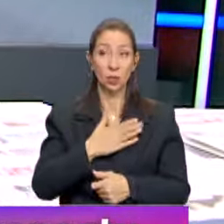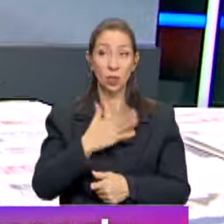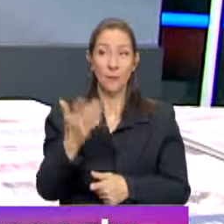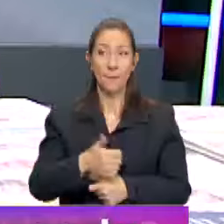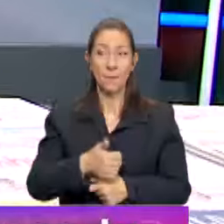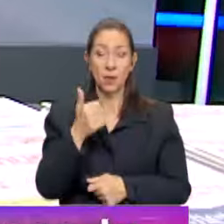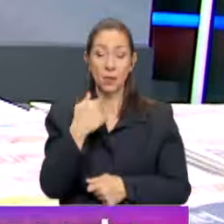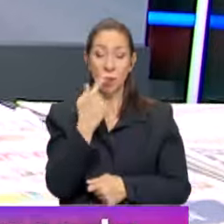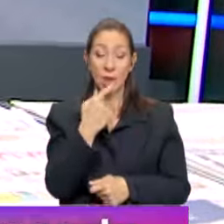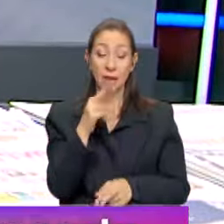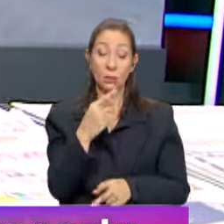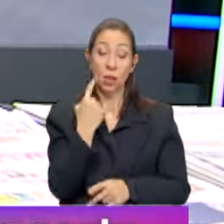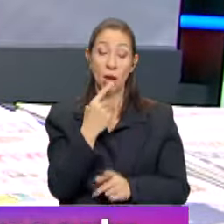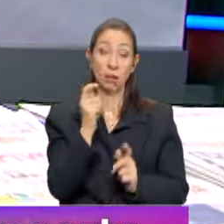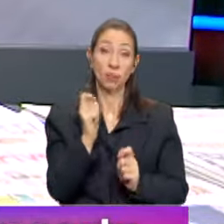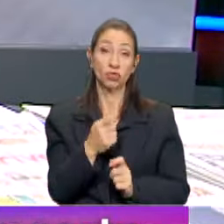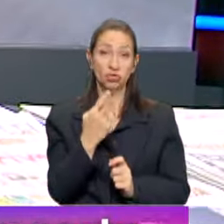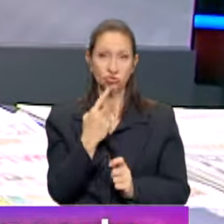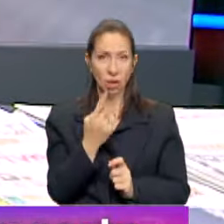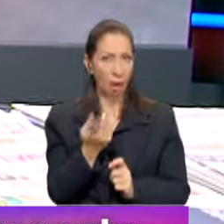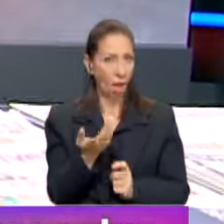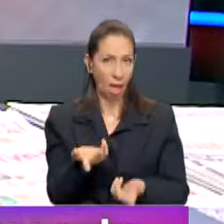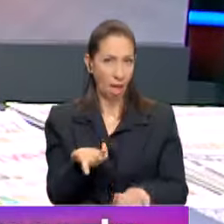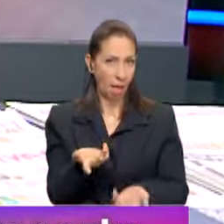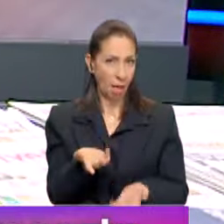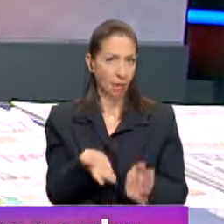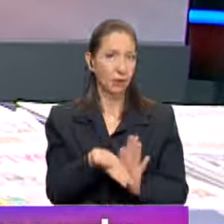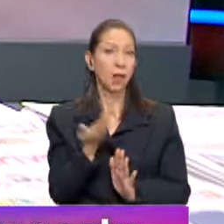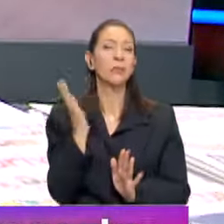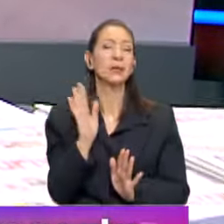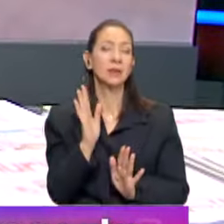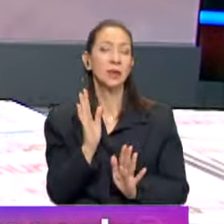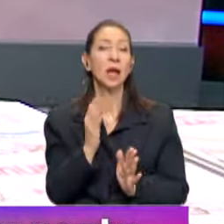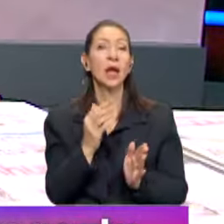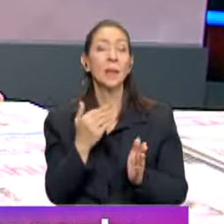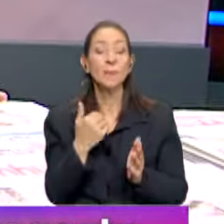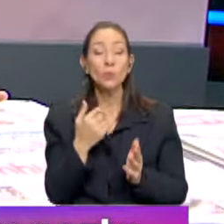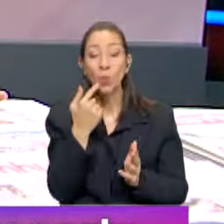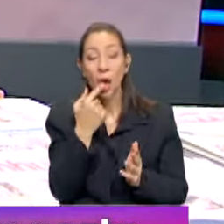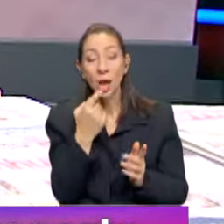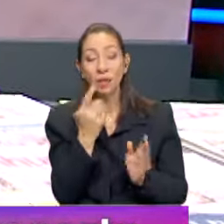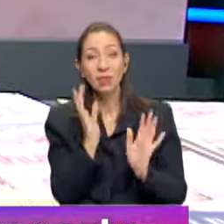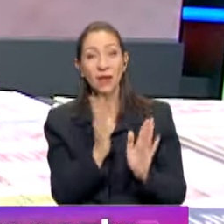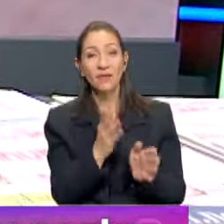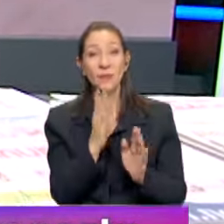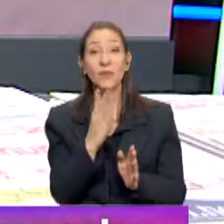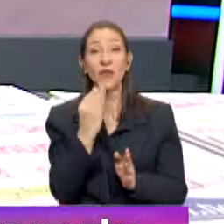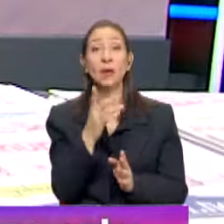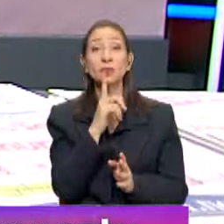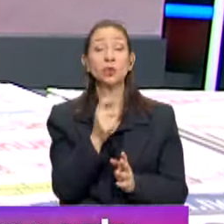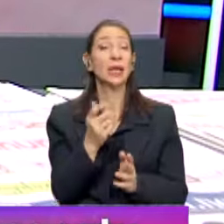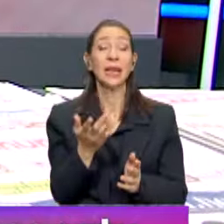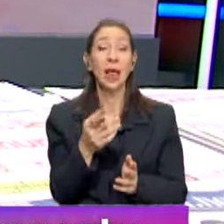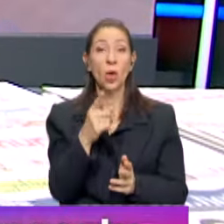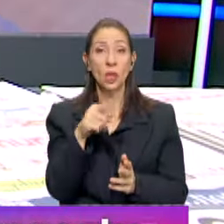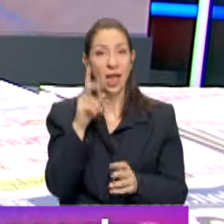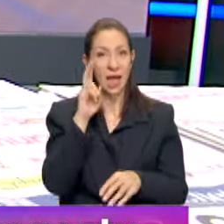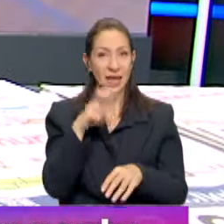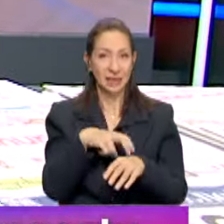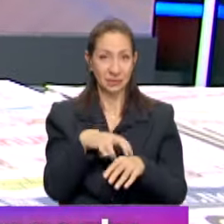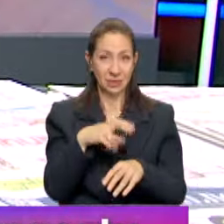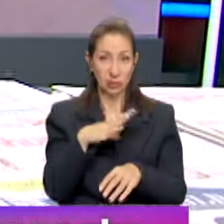Bakan da mülakat gibi mülakat yapacağız dedi. Kalkmadı, hayatımızdan da gitmedi. Verilen sözler nelerdi? Belki onları da